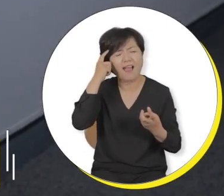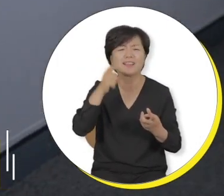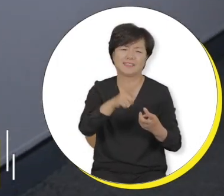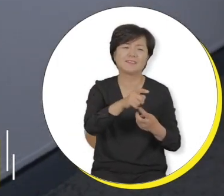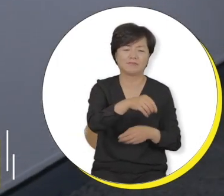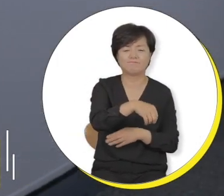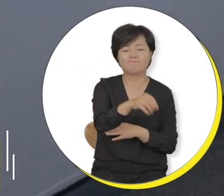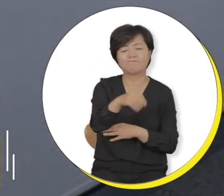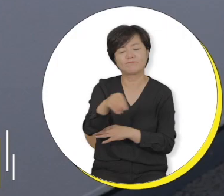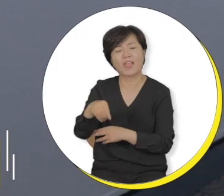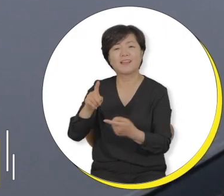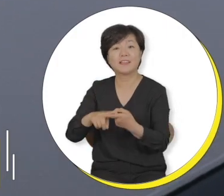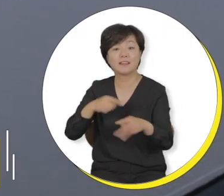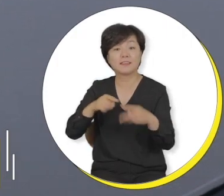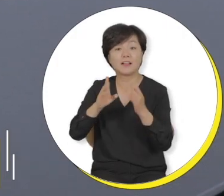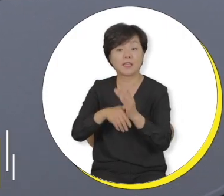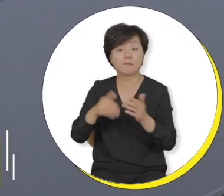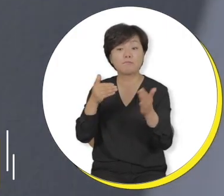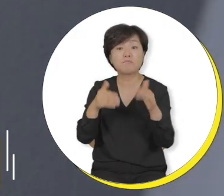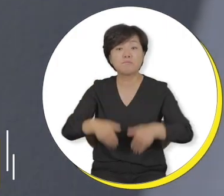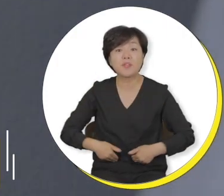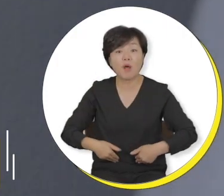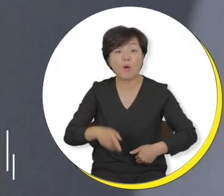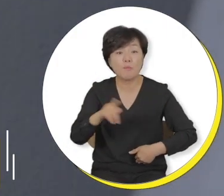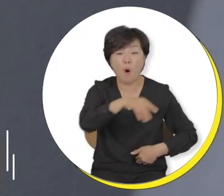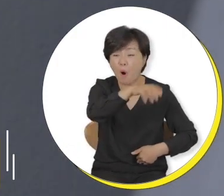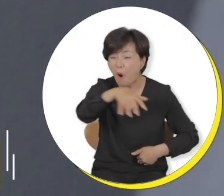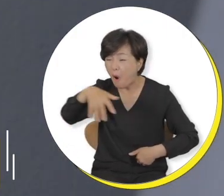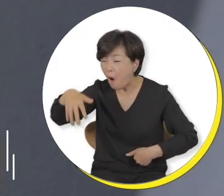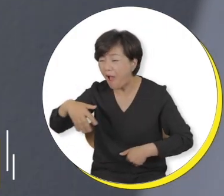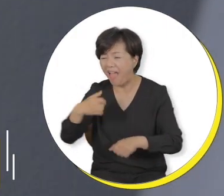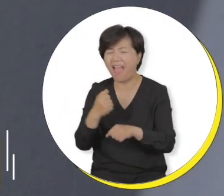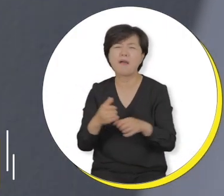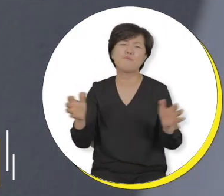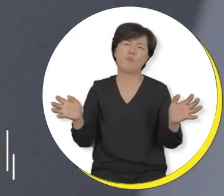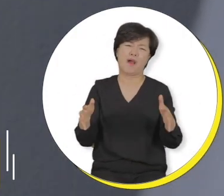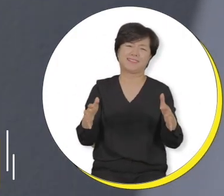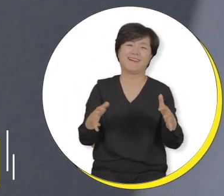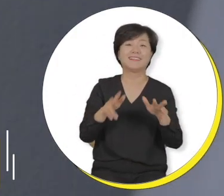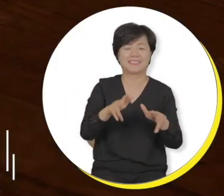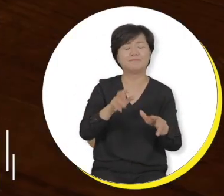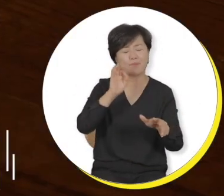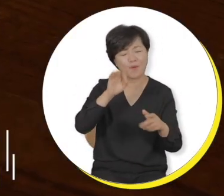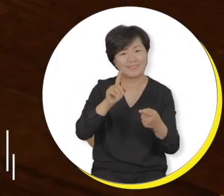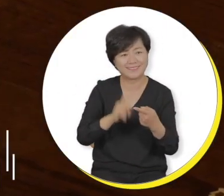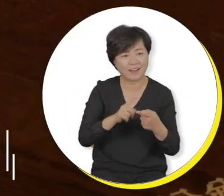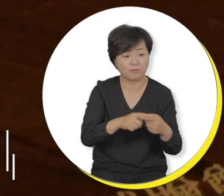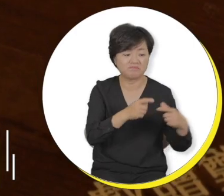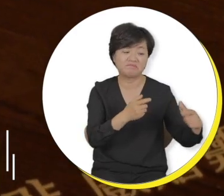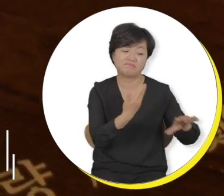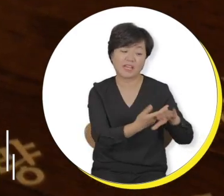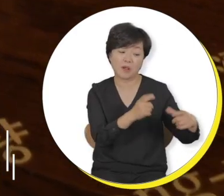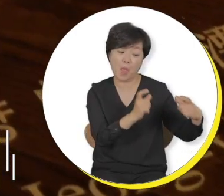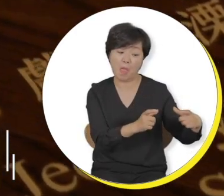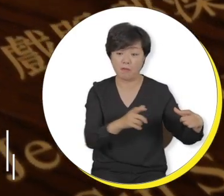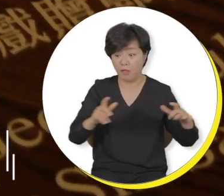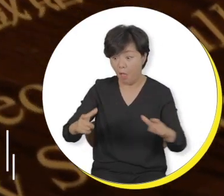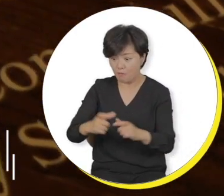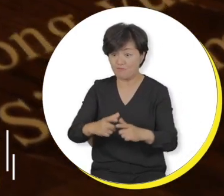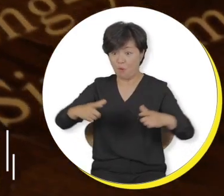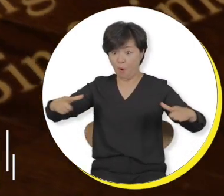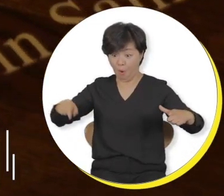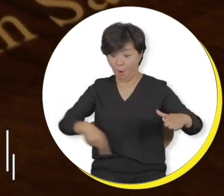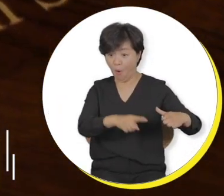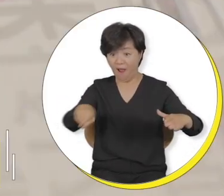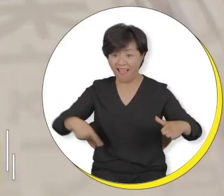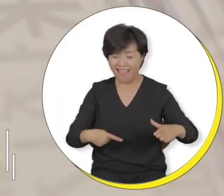작품을 이해하는데 필요하다고 생각되는 정보만 좀 제공하고자 해서 지금 보시는 대로 캡션이 다른 전시장에 비해서 좀